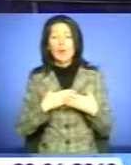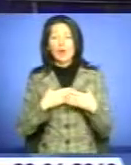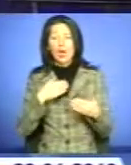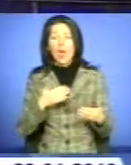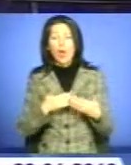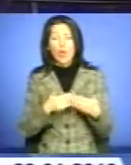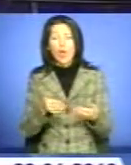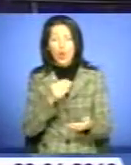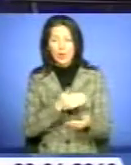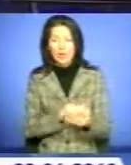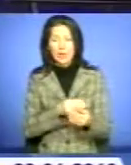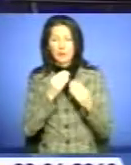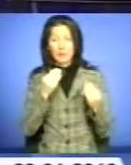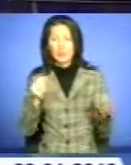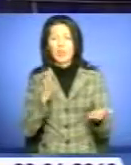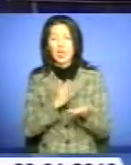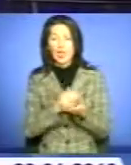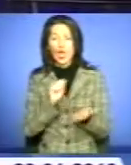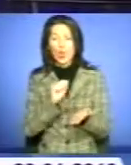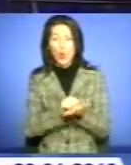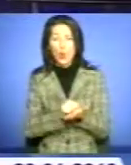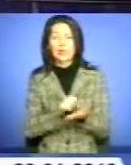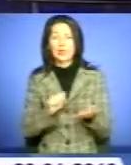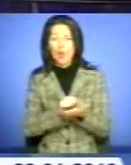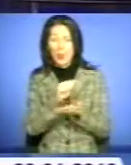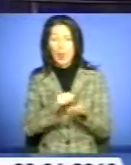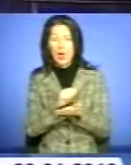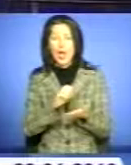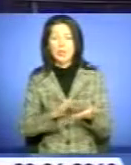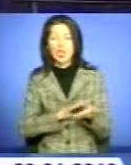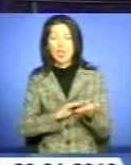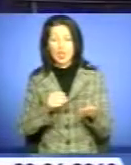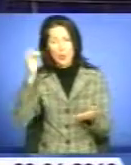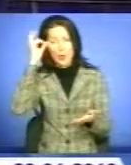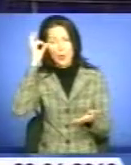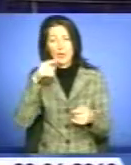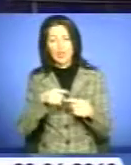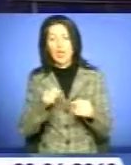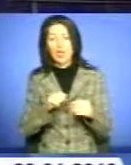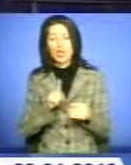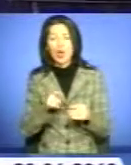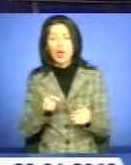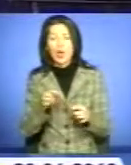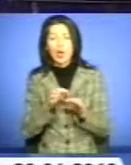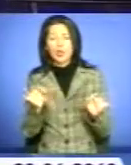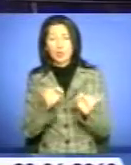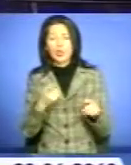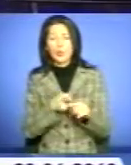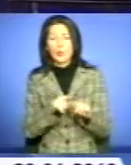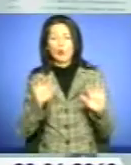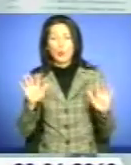В експозиції представлені документи, публікації, спомини та інші матеріали, які висвітлюють дану подію. Подробиці у